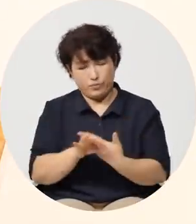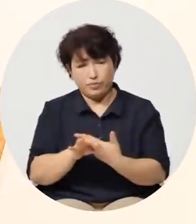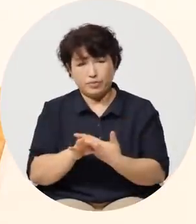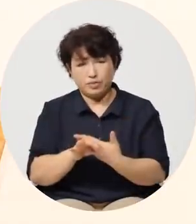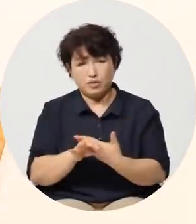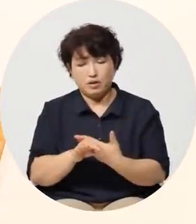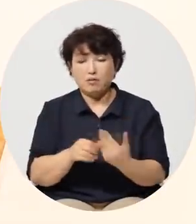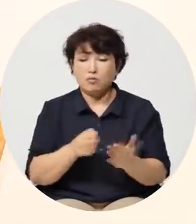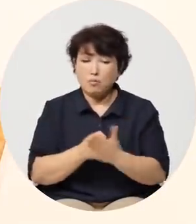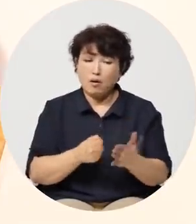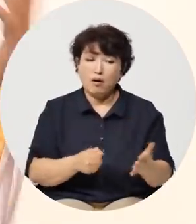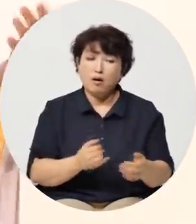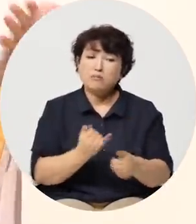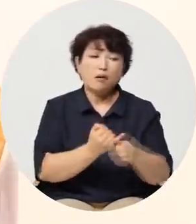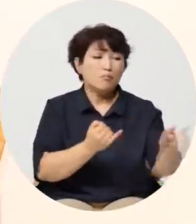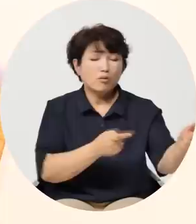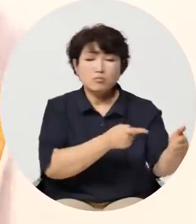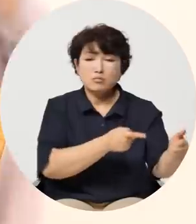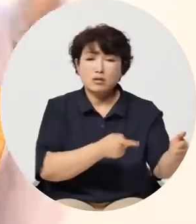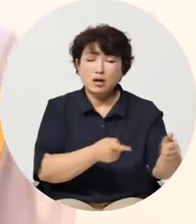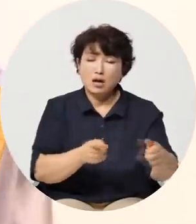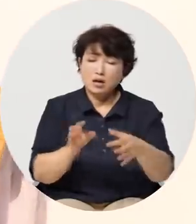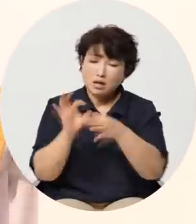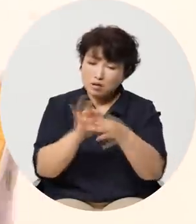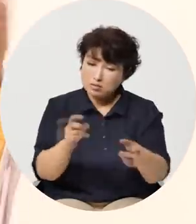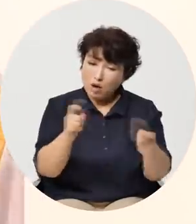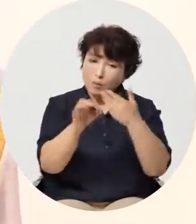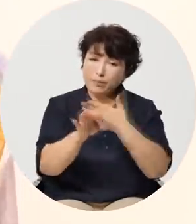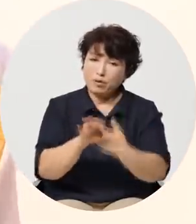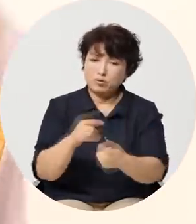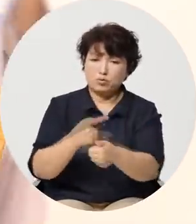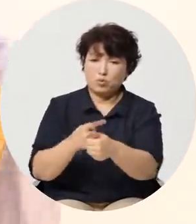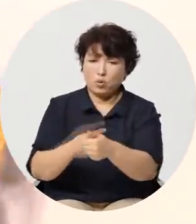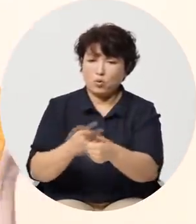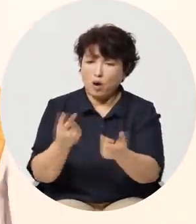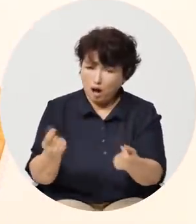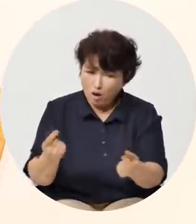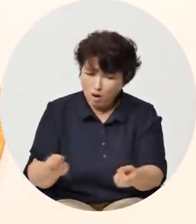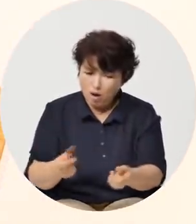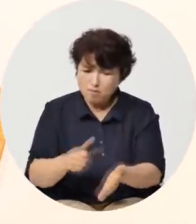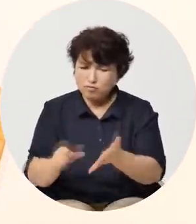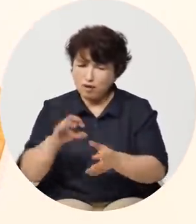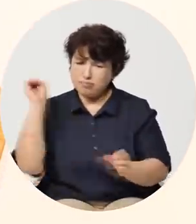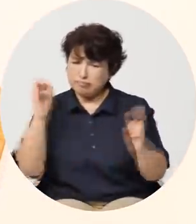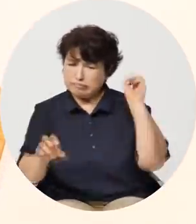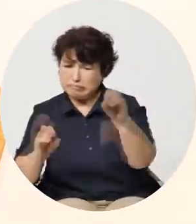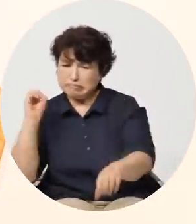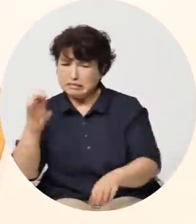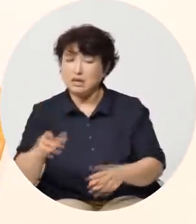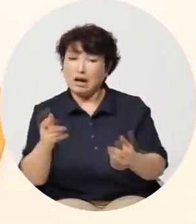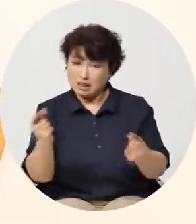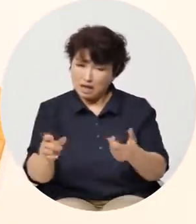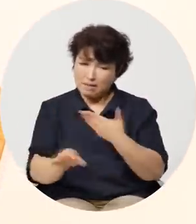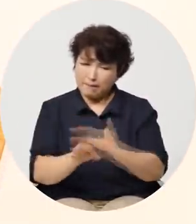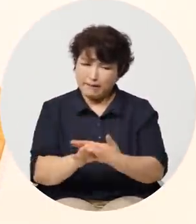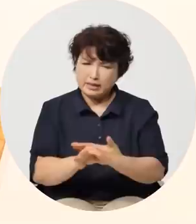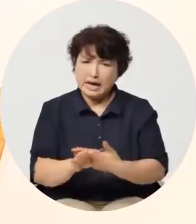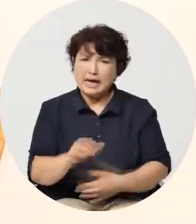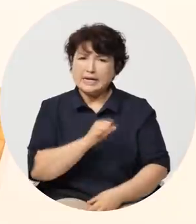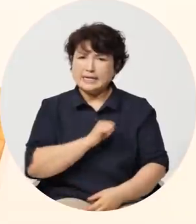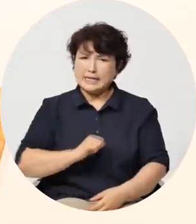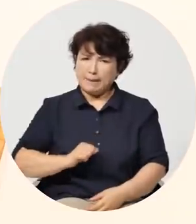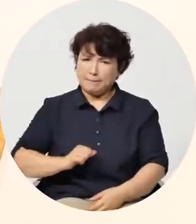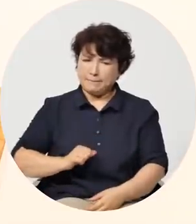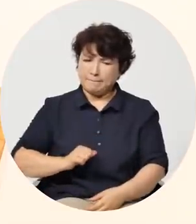남편은 그걸 계속 얘기를 하면 막 욕이 나올 것 같고 물건을 집어 던질 것 같고 그러니까 얼른 옆방에